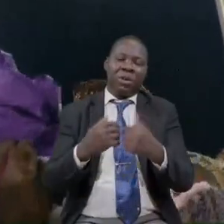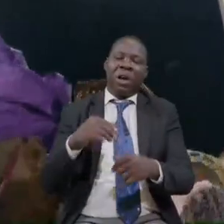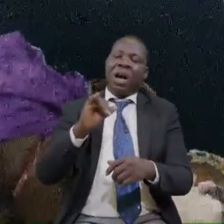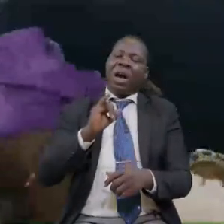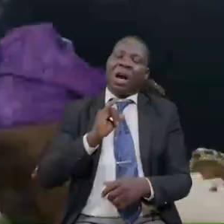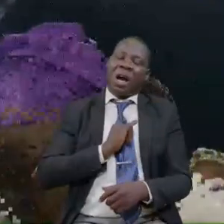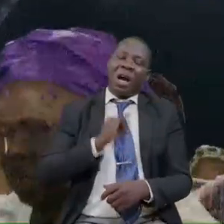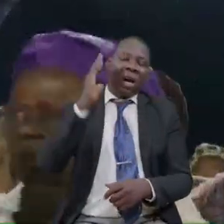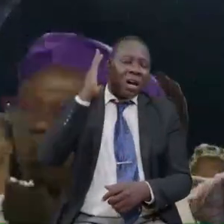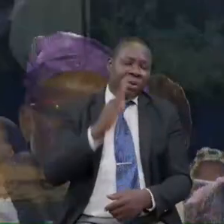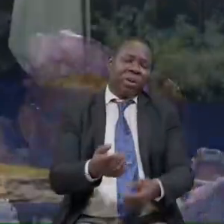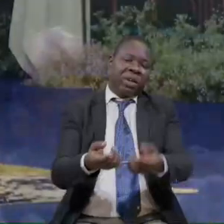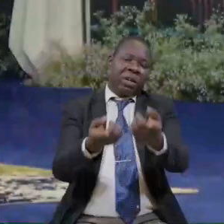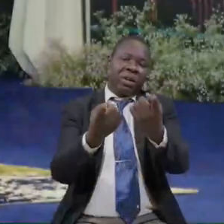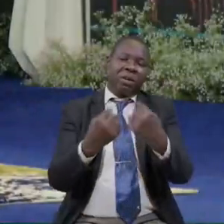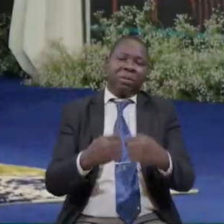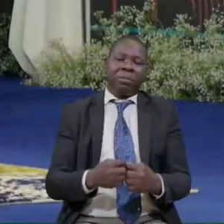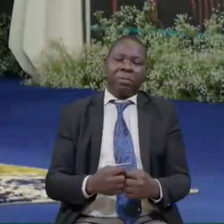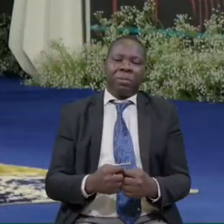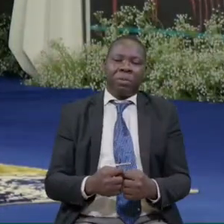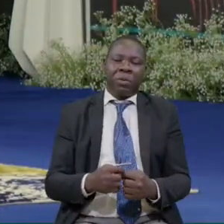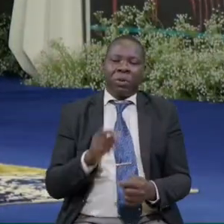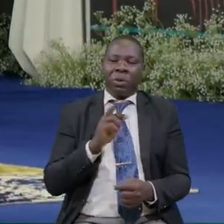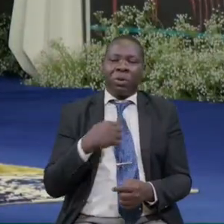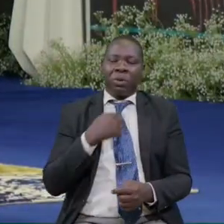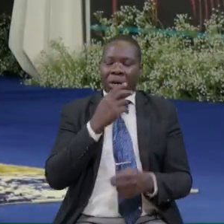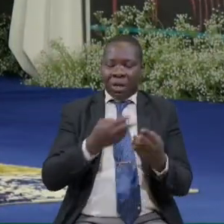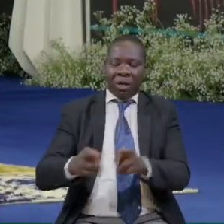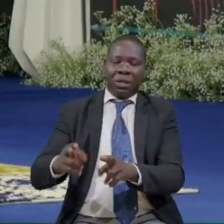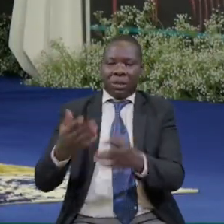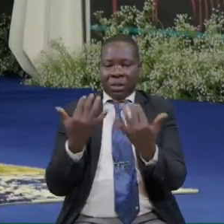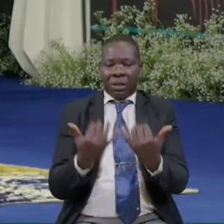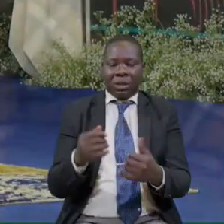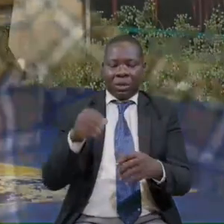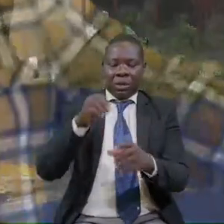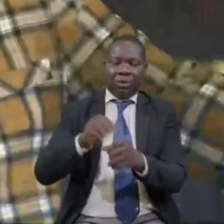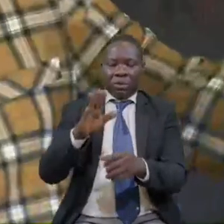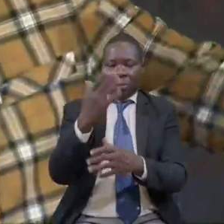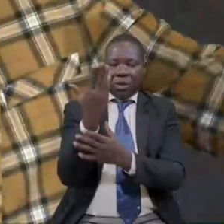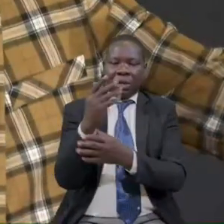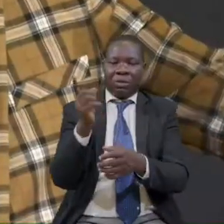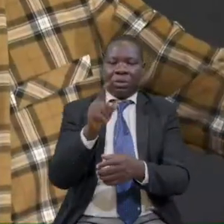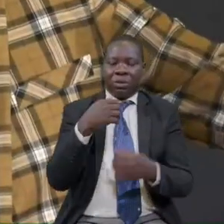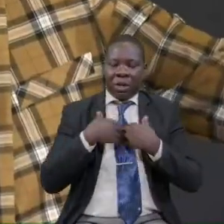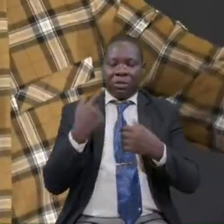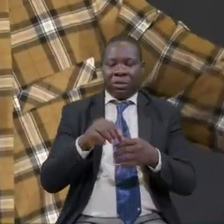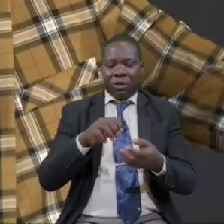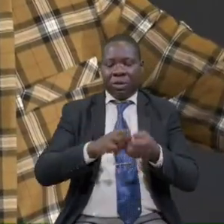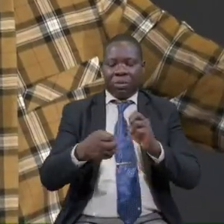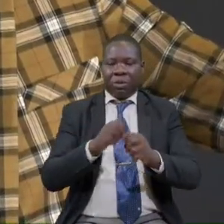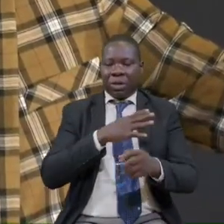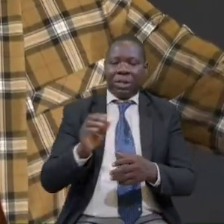Je viendrai. Nous sommes prêts maintenant, imposez-vous la main là où vous avez le problème, levez l'autre